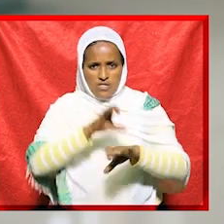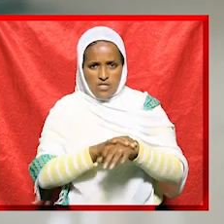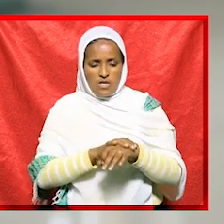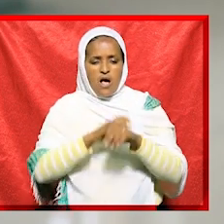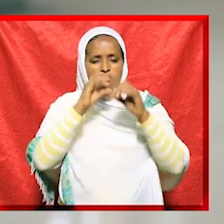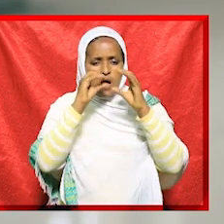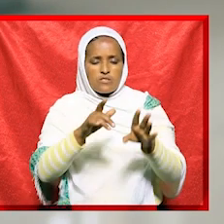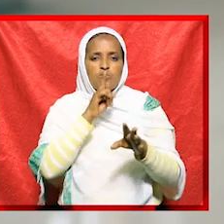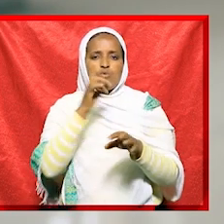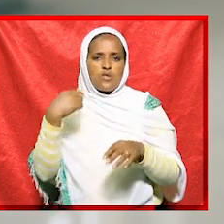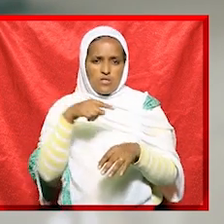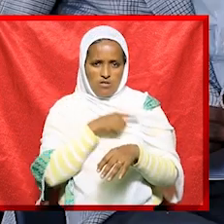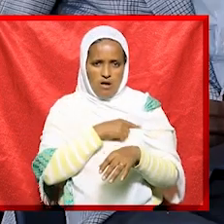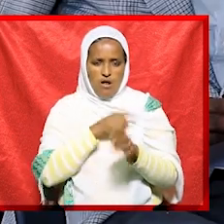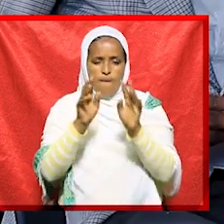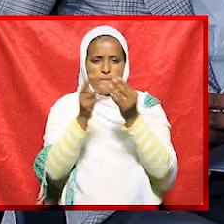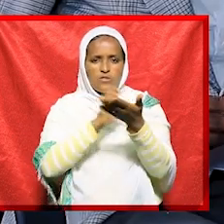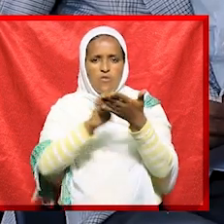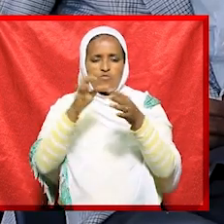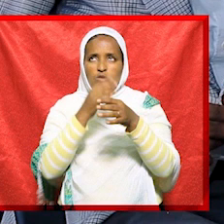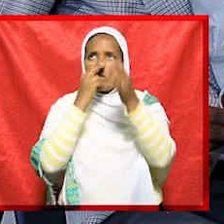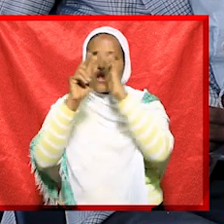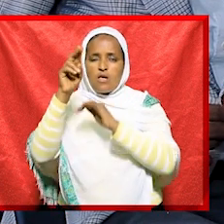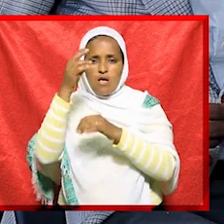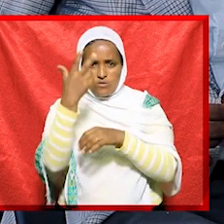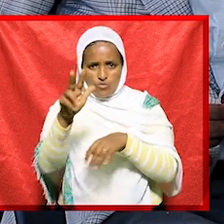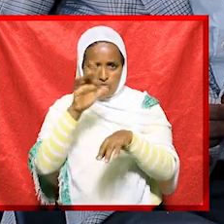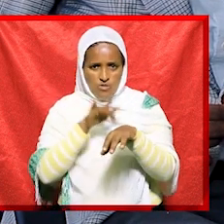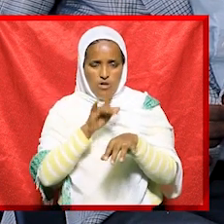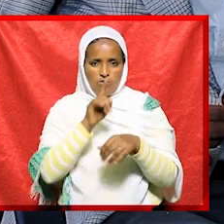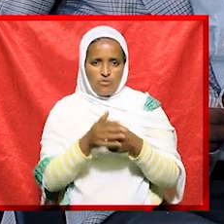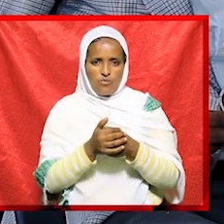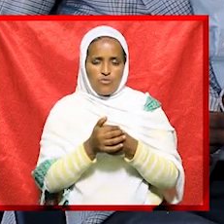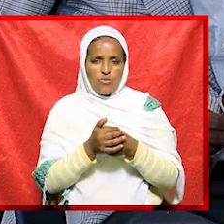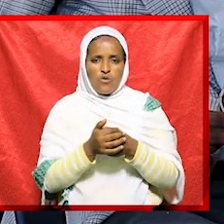ሲደረግ አስተምረናል ወይ? እኛ መጽሐፍ ቅዱስ ላይ የራእይ ዮሐንስ 13 ላይ ነው